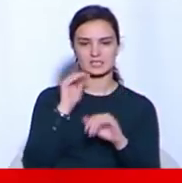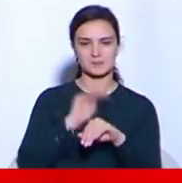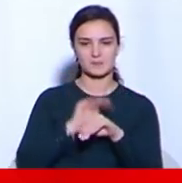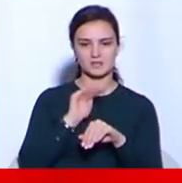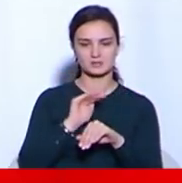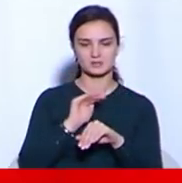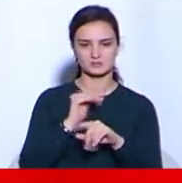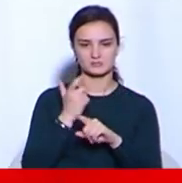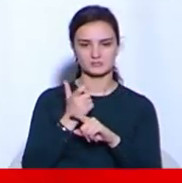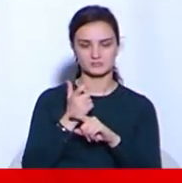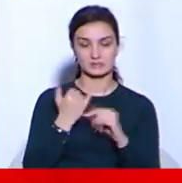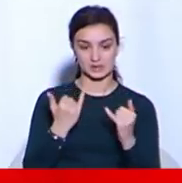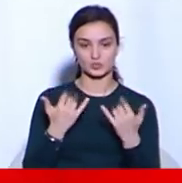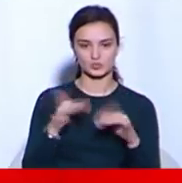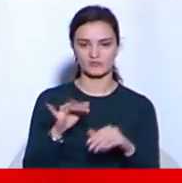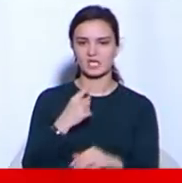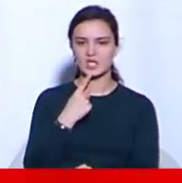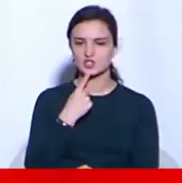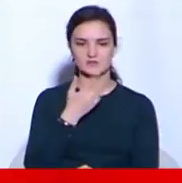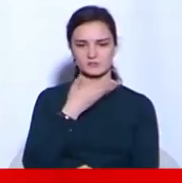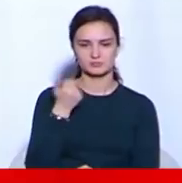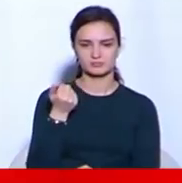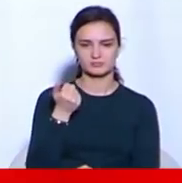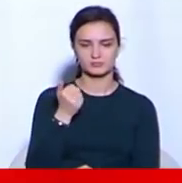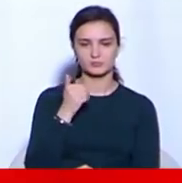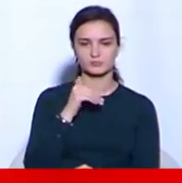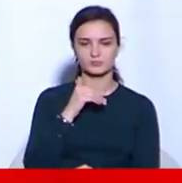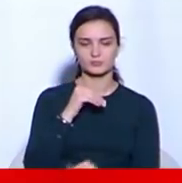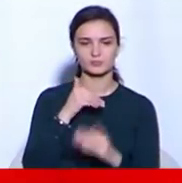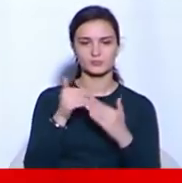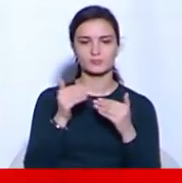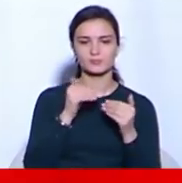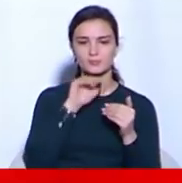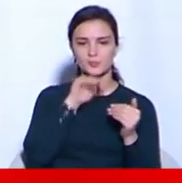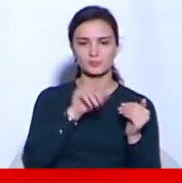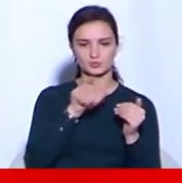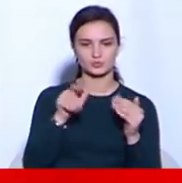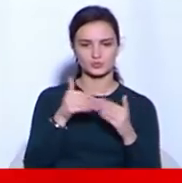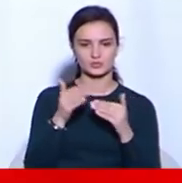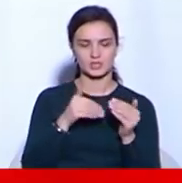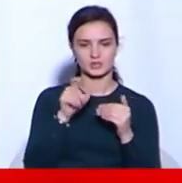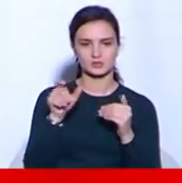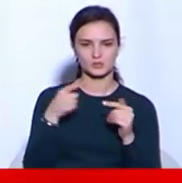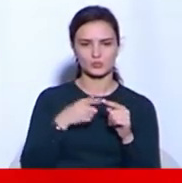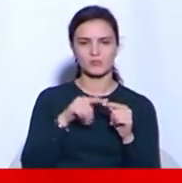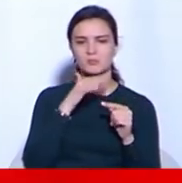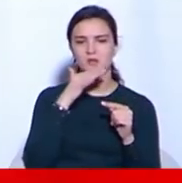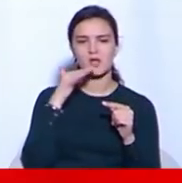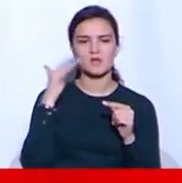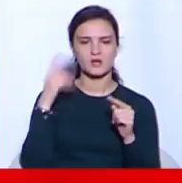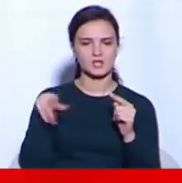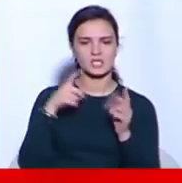ფაქტი, რომელიც დღეს უკვე ეჩვს არბადებს პროფესიონალთა შორის და რომელიც მრავალრიცხოვანი კვლევებით